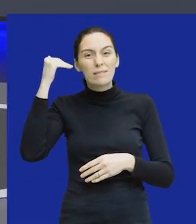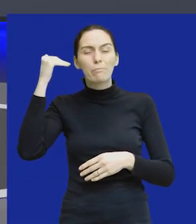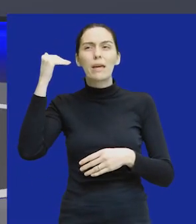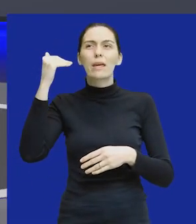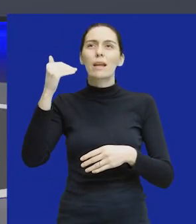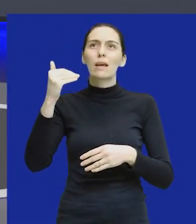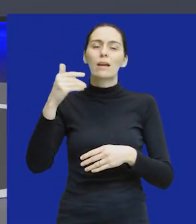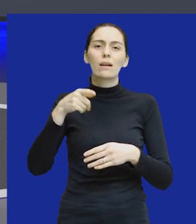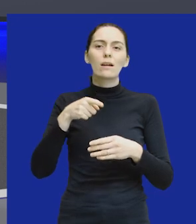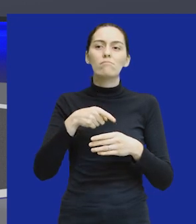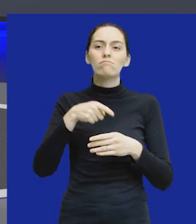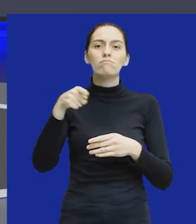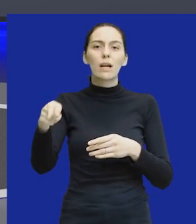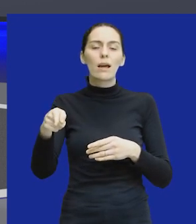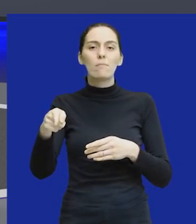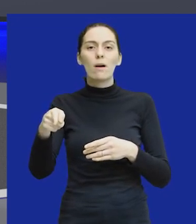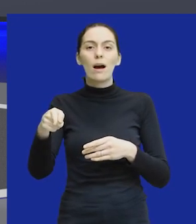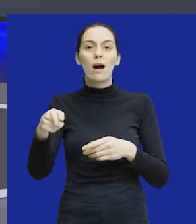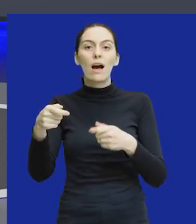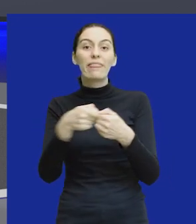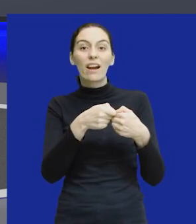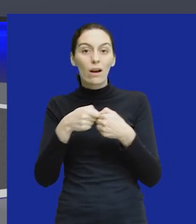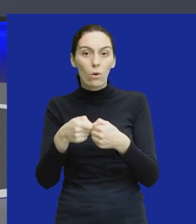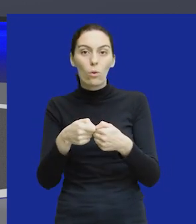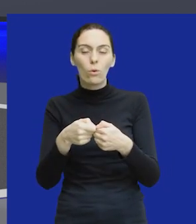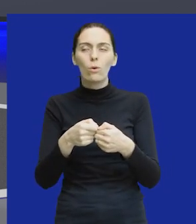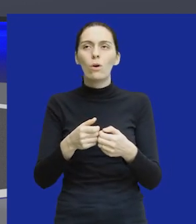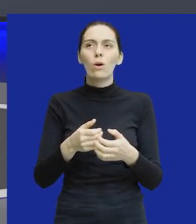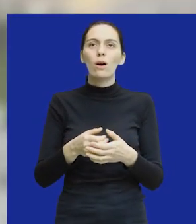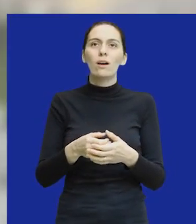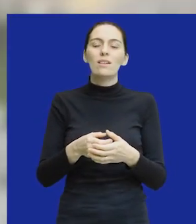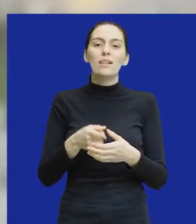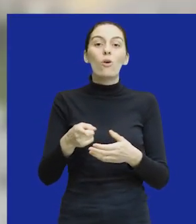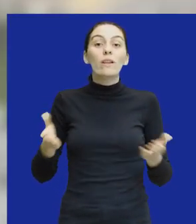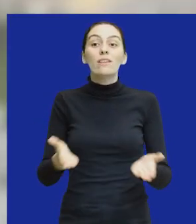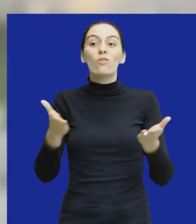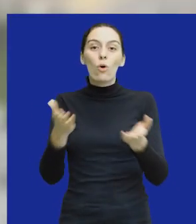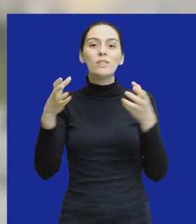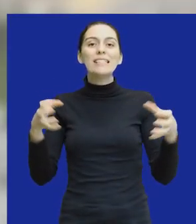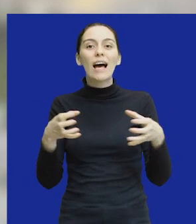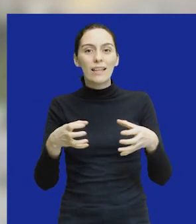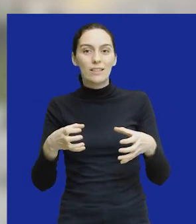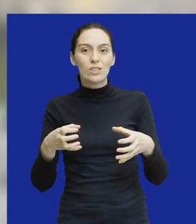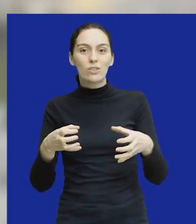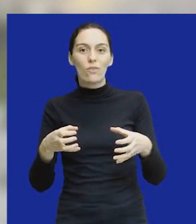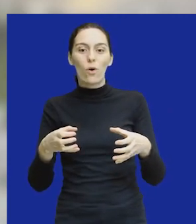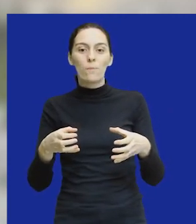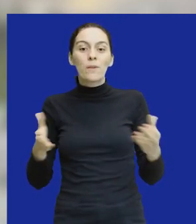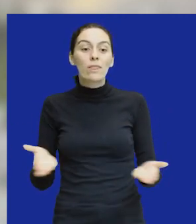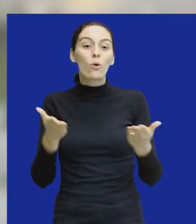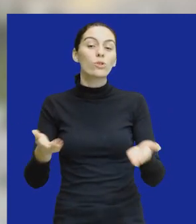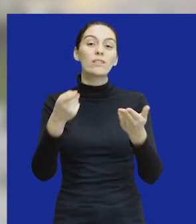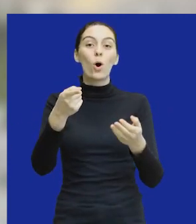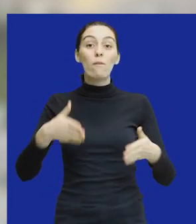tamo prođeš prema samom Trgu Bana Jelačića, nosite to zajedništvo. I ti mladi na